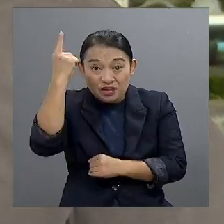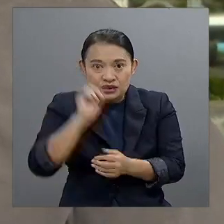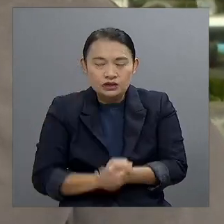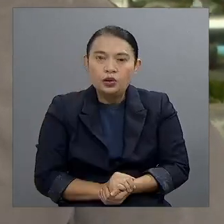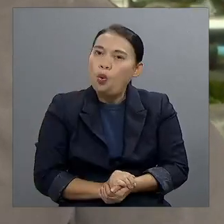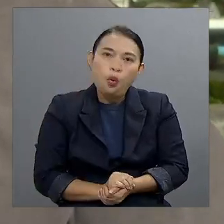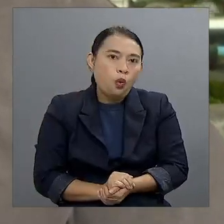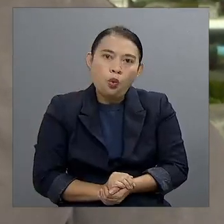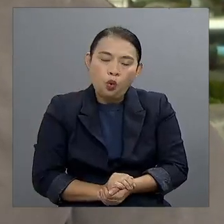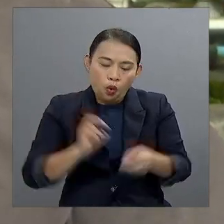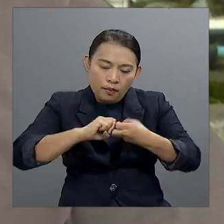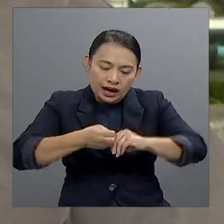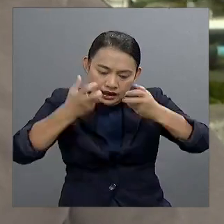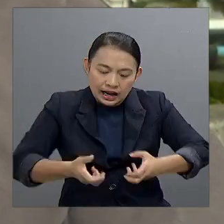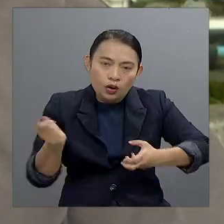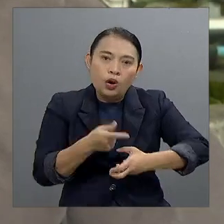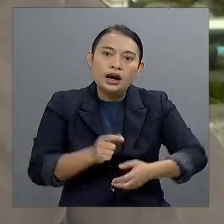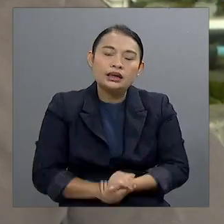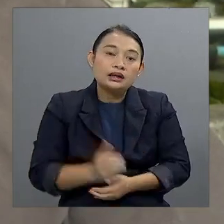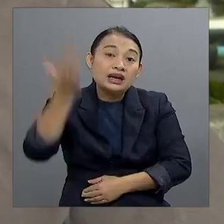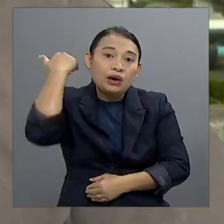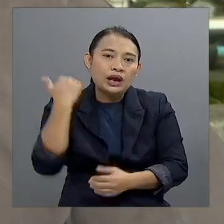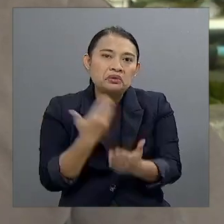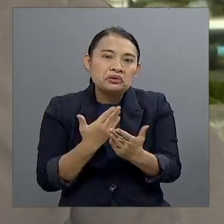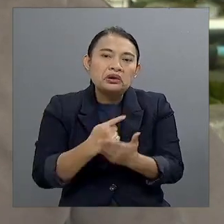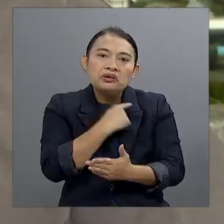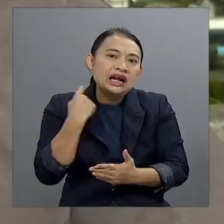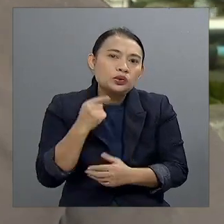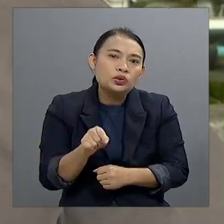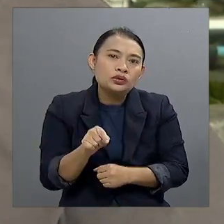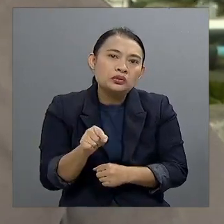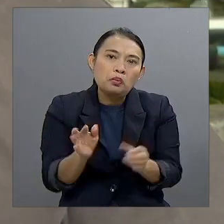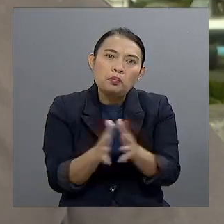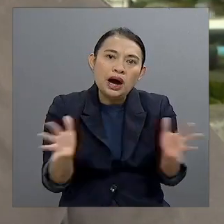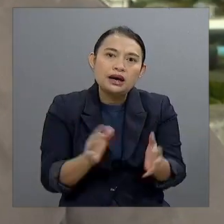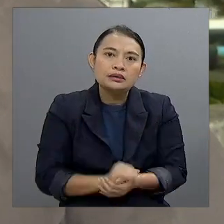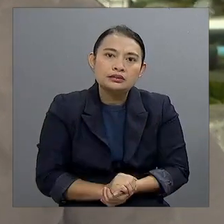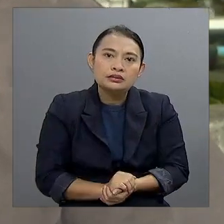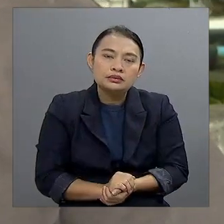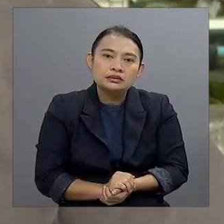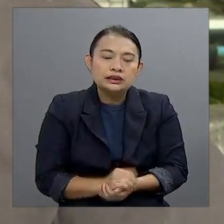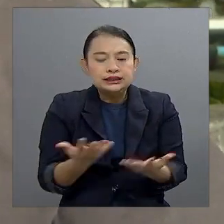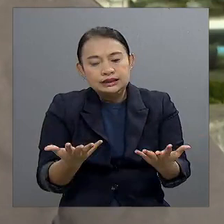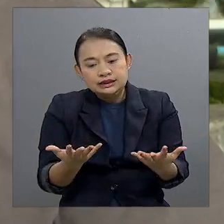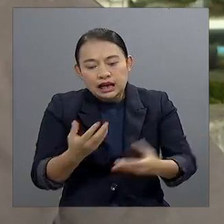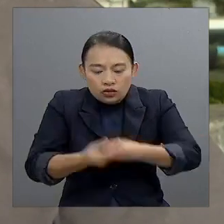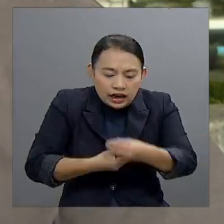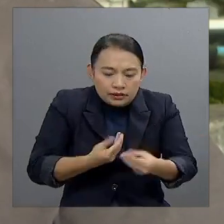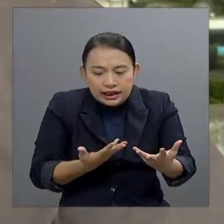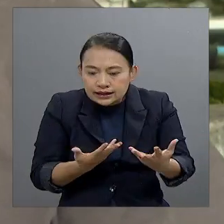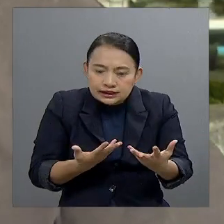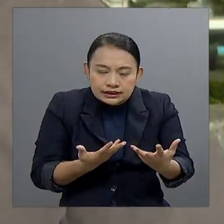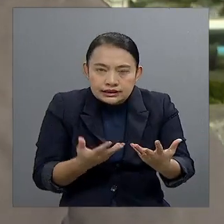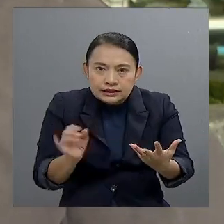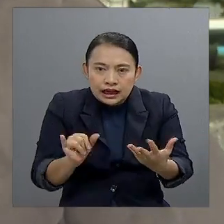เพราะครั้งที่แล้วเราก็ขาดทุนไปเยอะแล้วก็ยังไม่ได้เข้ารูปเข้ารอยที่ดีเลยใช่ไหมฮะประ